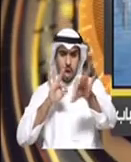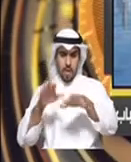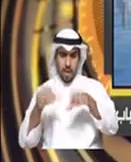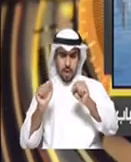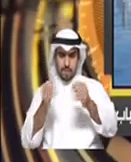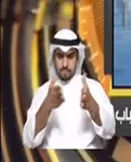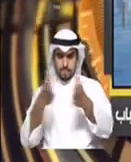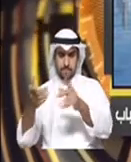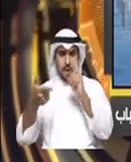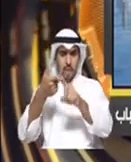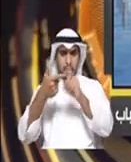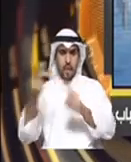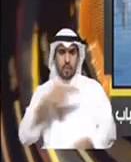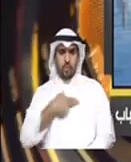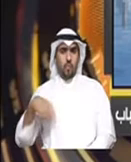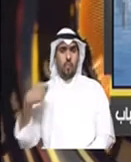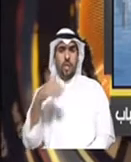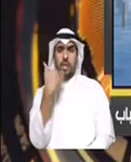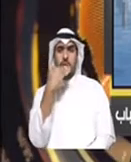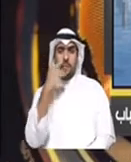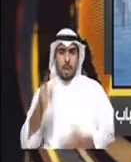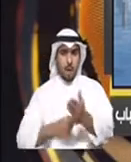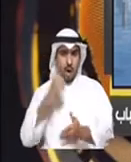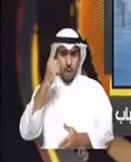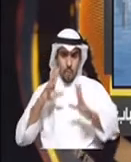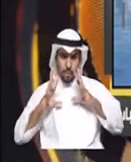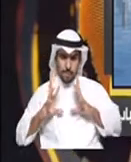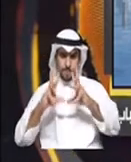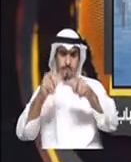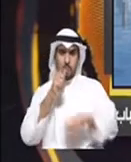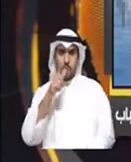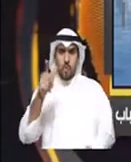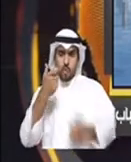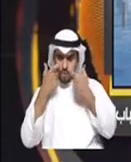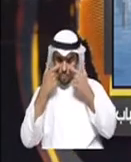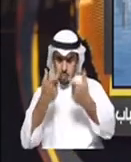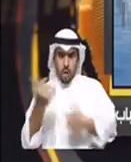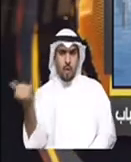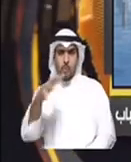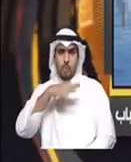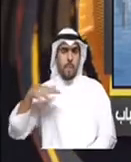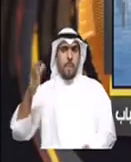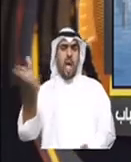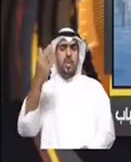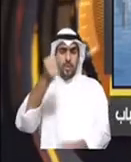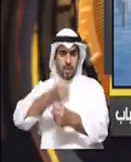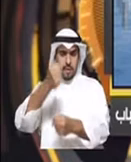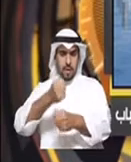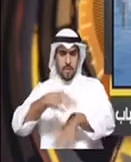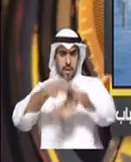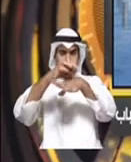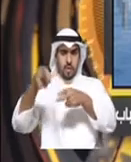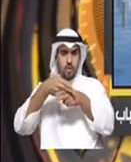الثاني، اليوم وزارة الدولة لشؤون الشباب منذ تأسيسها حرصت على أن تكون متواجدة في العمل الإنساني، خاصة أن دولتنا هي